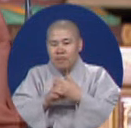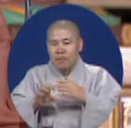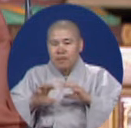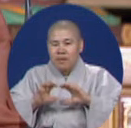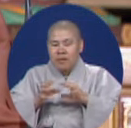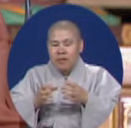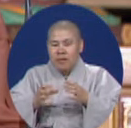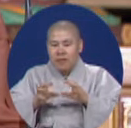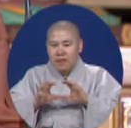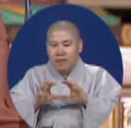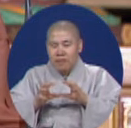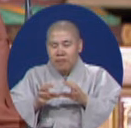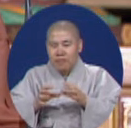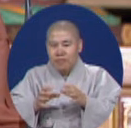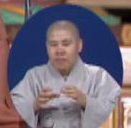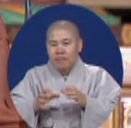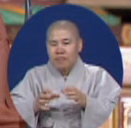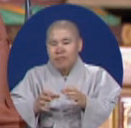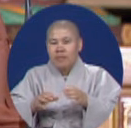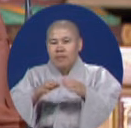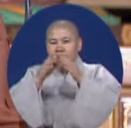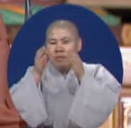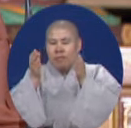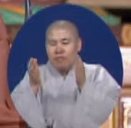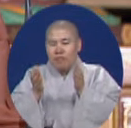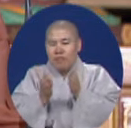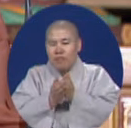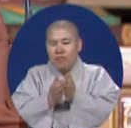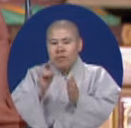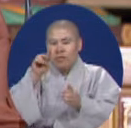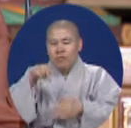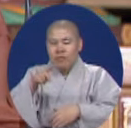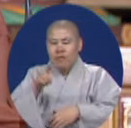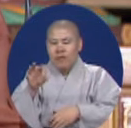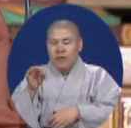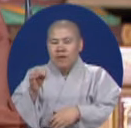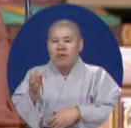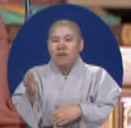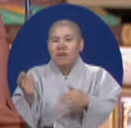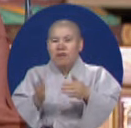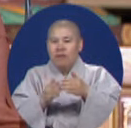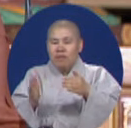세상이라고 하는 것은 다 무상하고 허망하다.